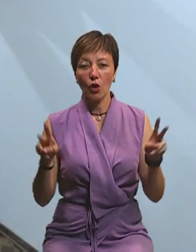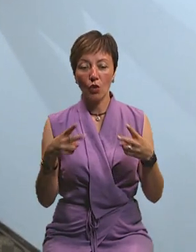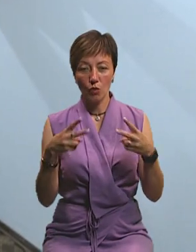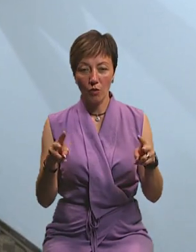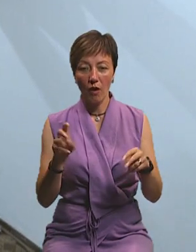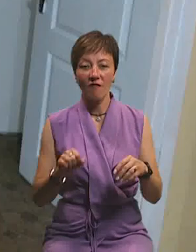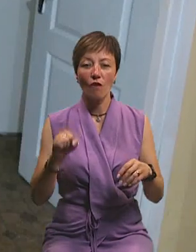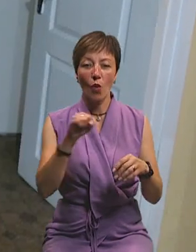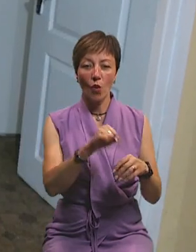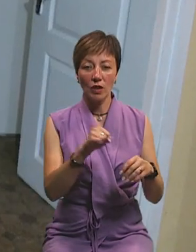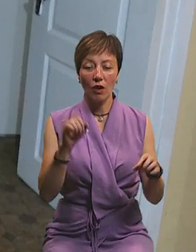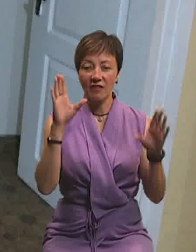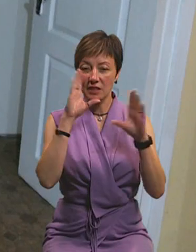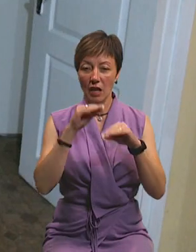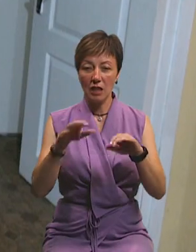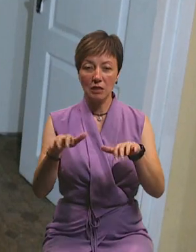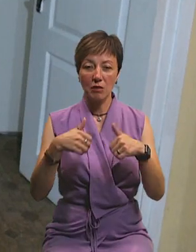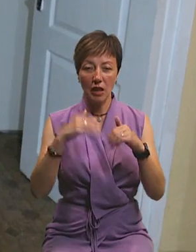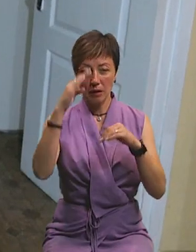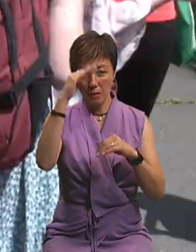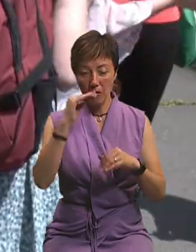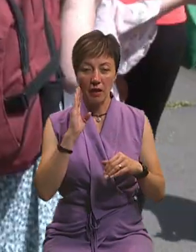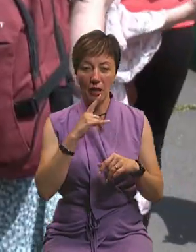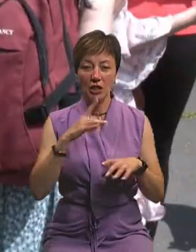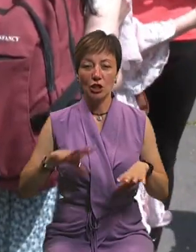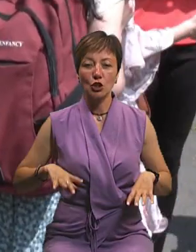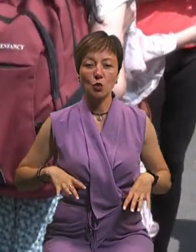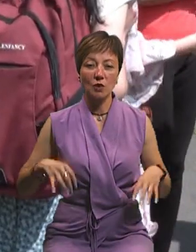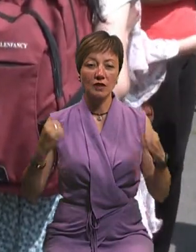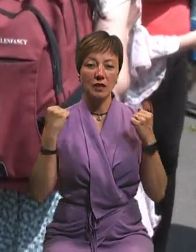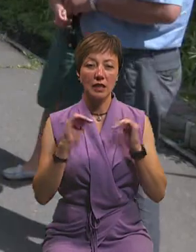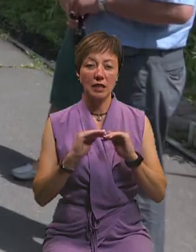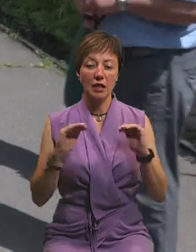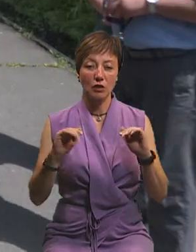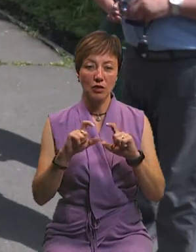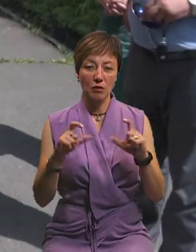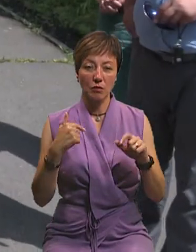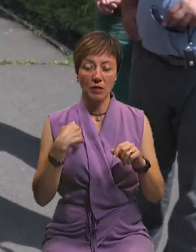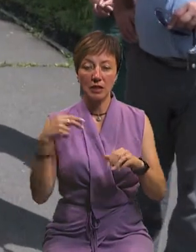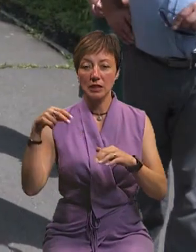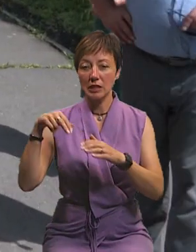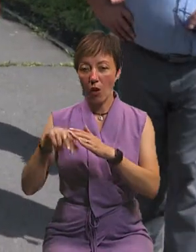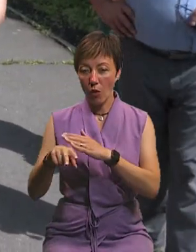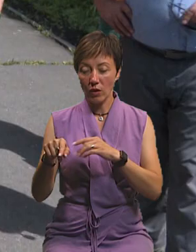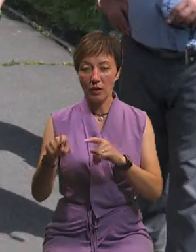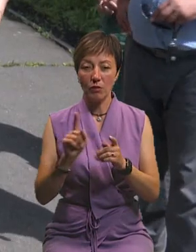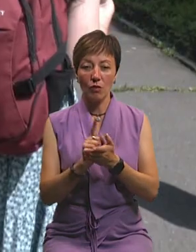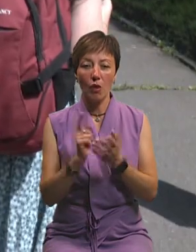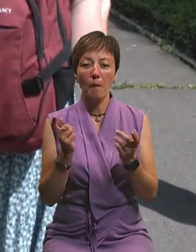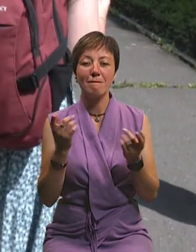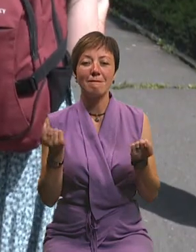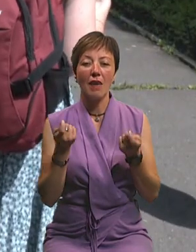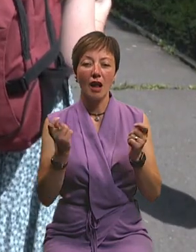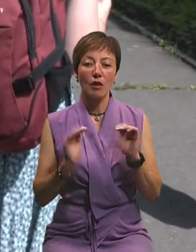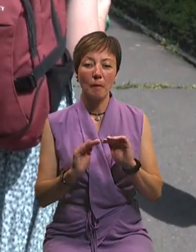дітей водили коли їх не встигли забирати батьки каже інструкторка з фізкультури дитячого садка Тетяна Ми сюди заходили але там було дуже мало місця